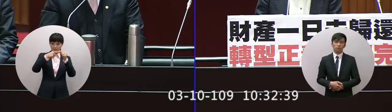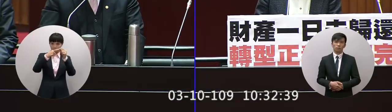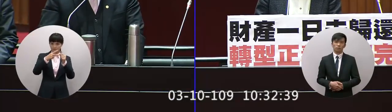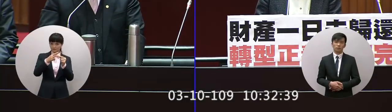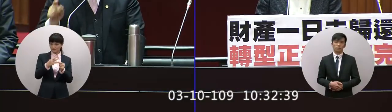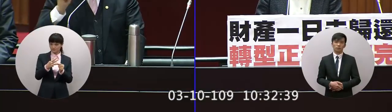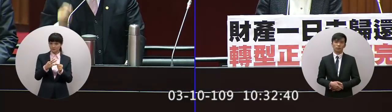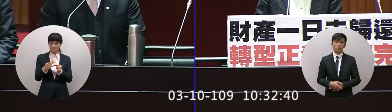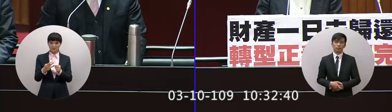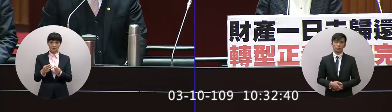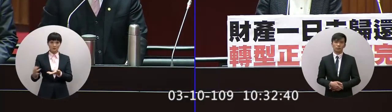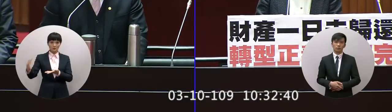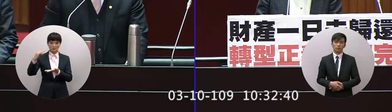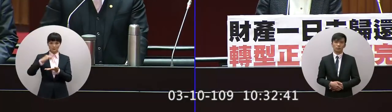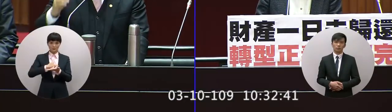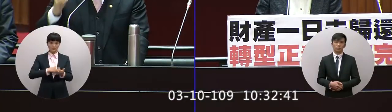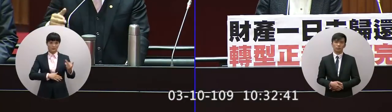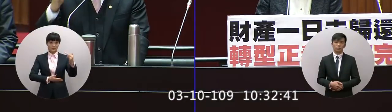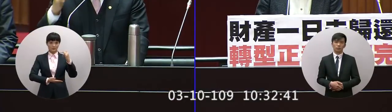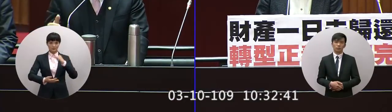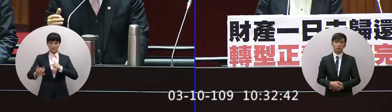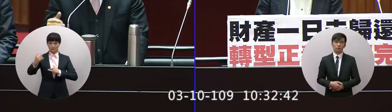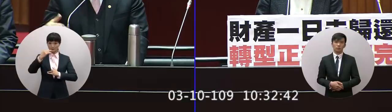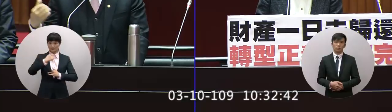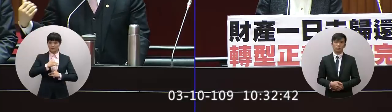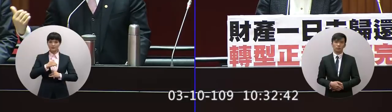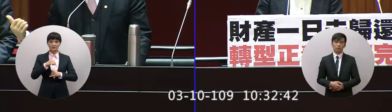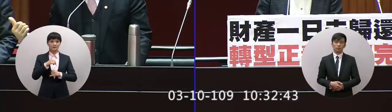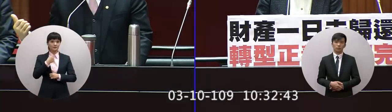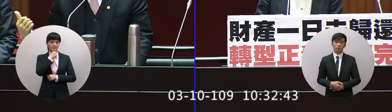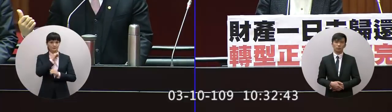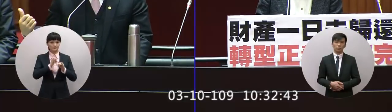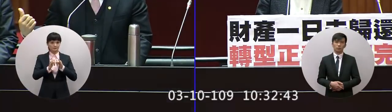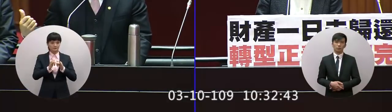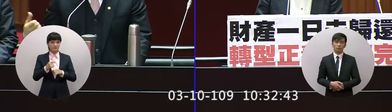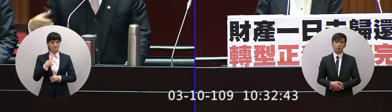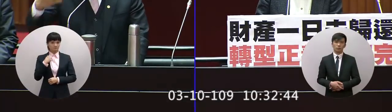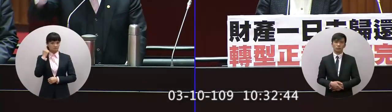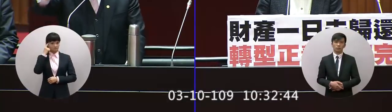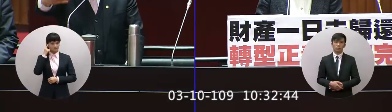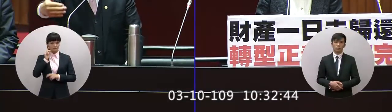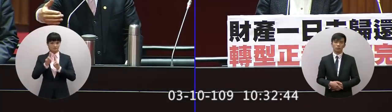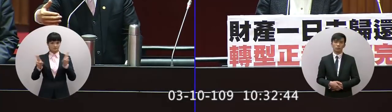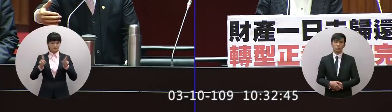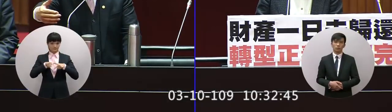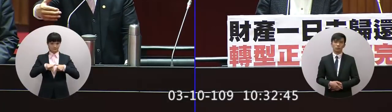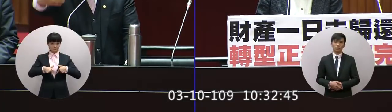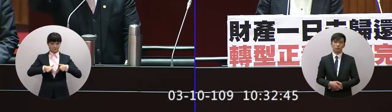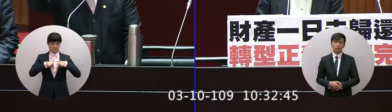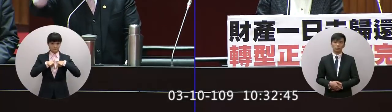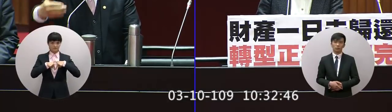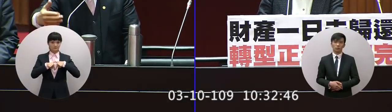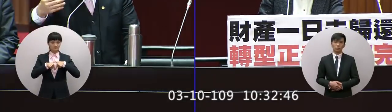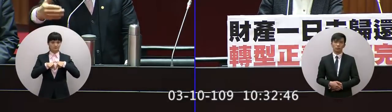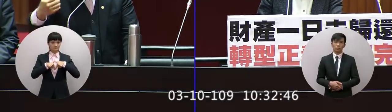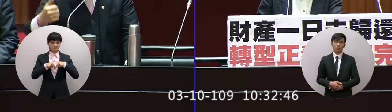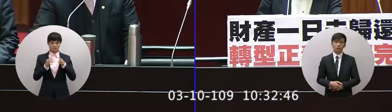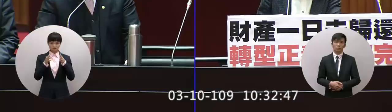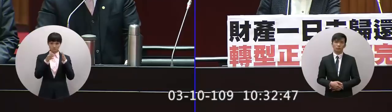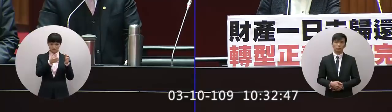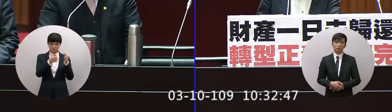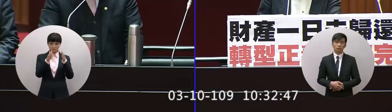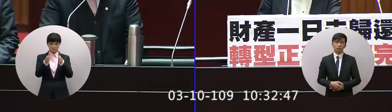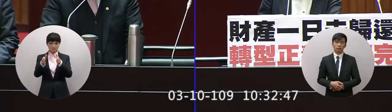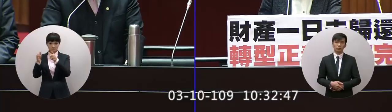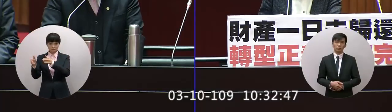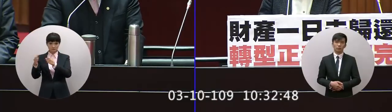回来的国人同胞，我们也依指挥中心对各种